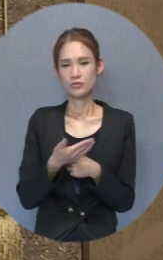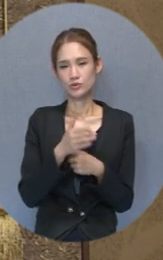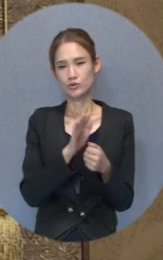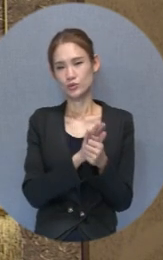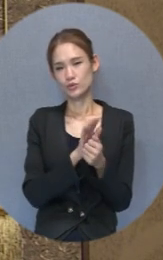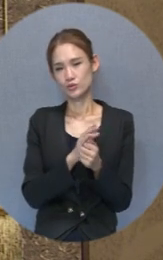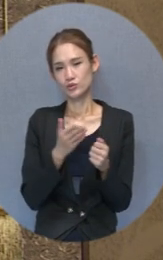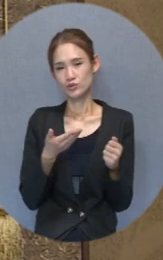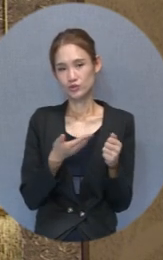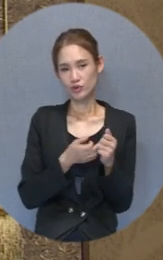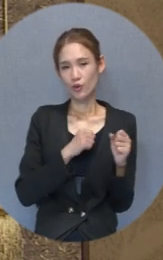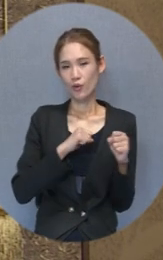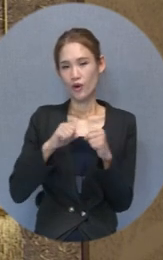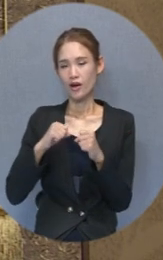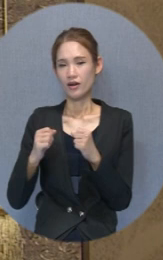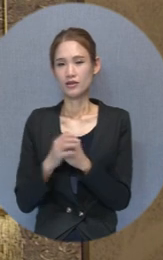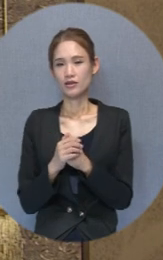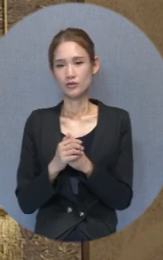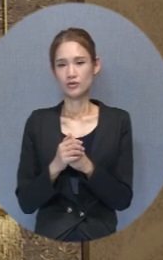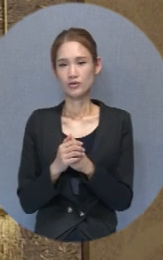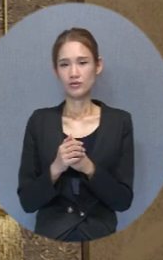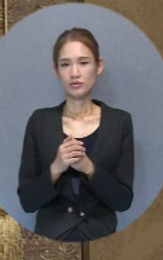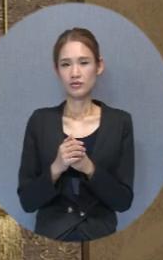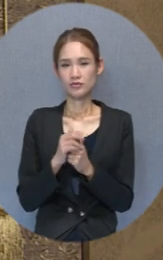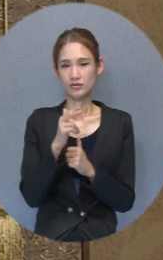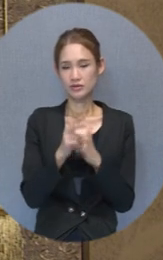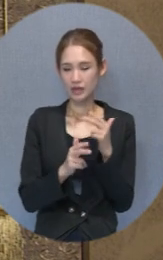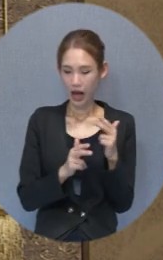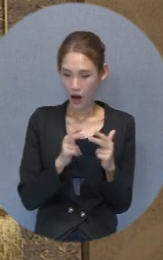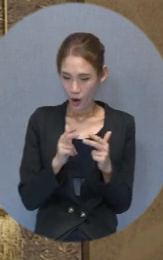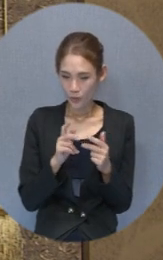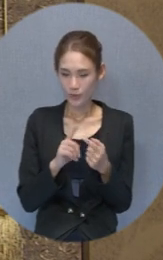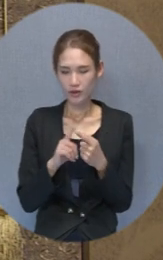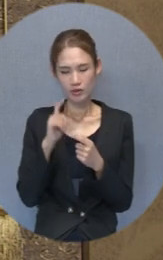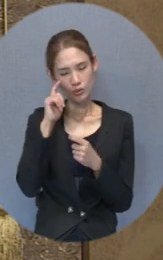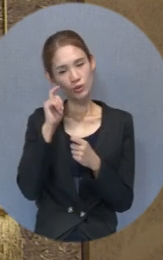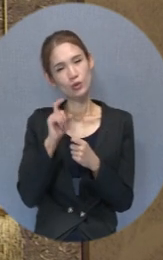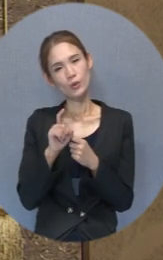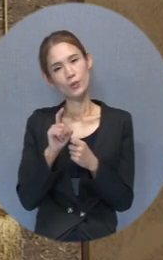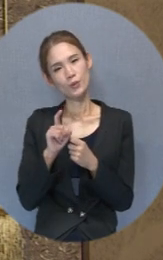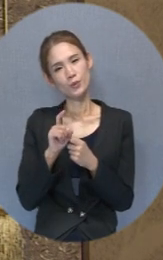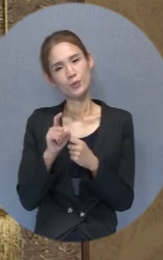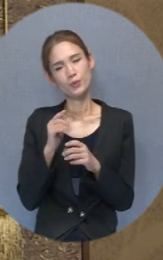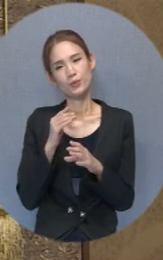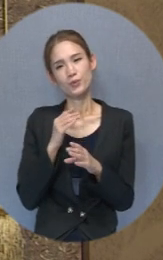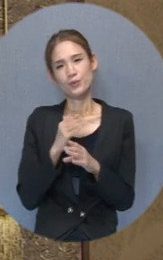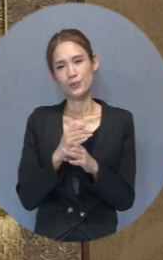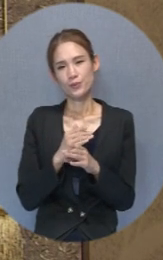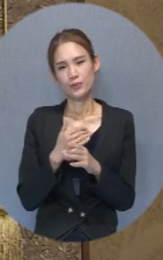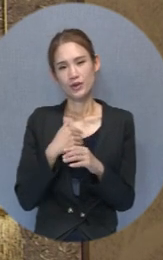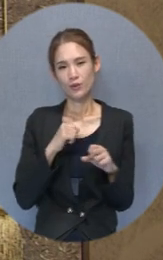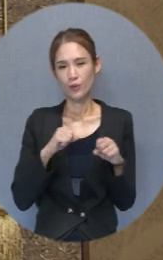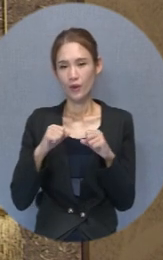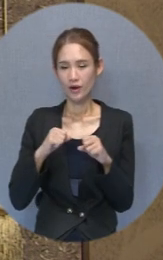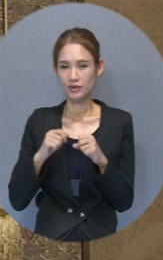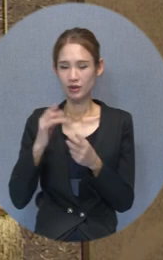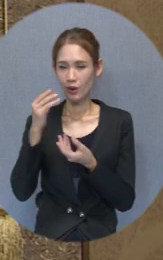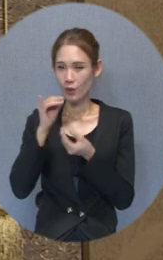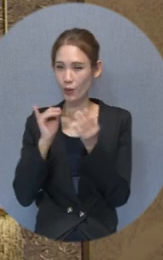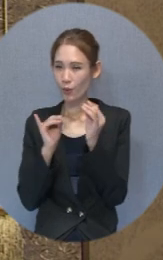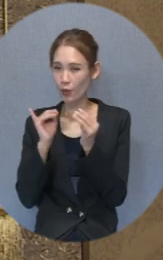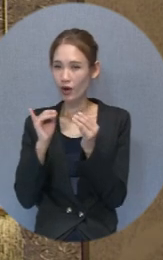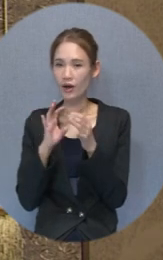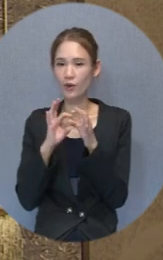도움이 될 수 있는 활동이나 그런 뭐 사업이 없을까 고민을 하다가 이제 제가 활동하는 공예 쪽이